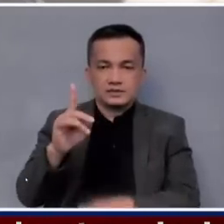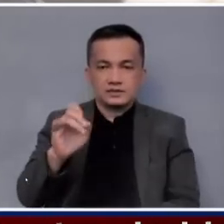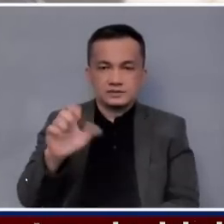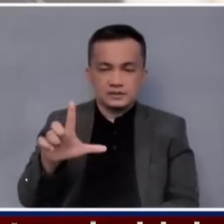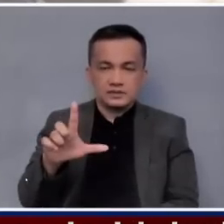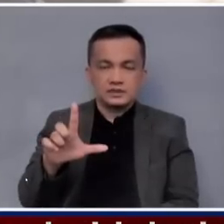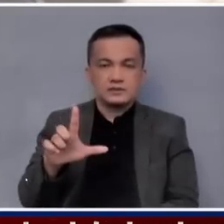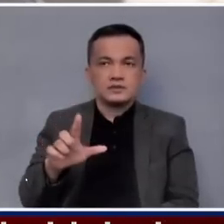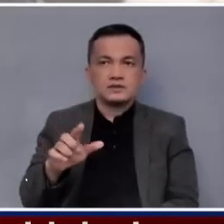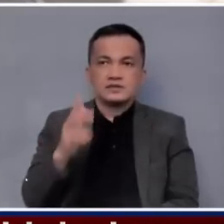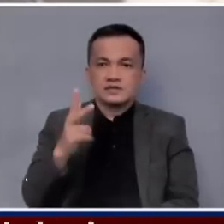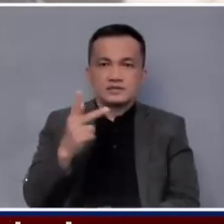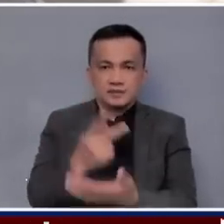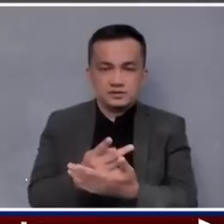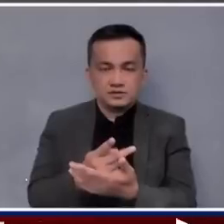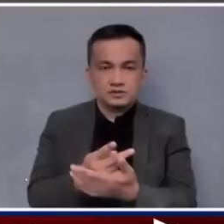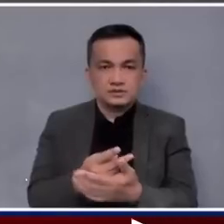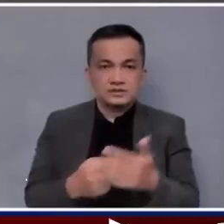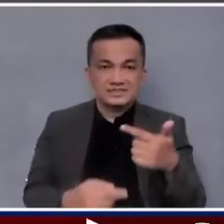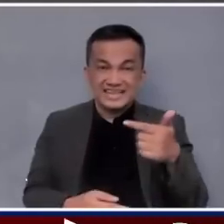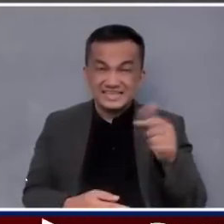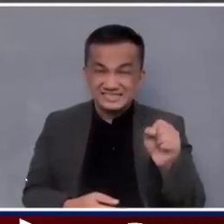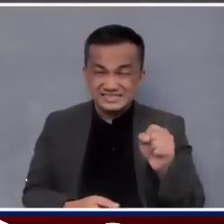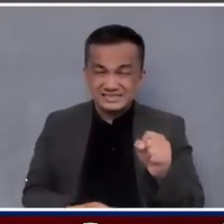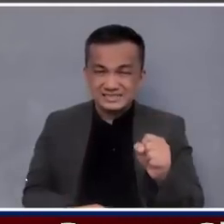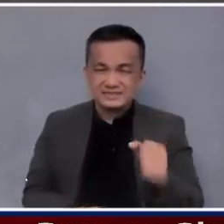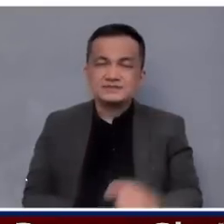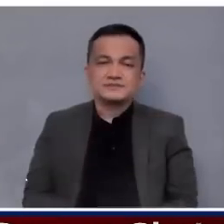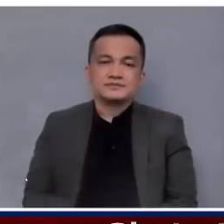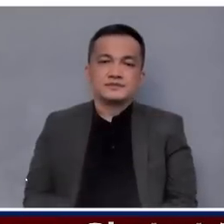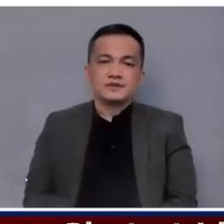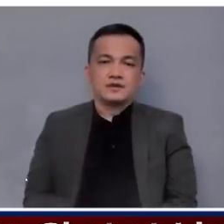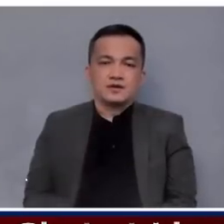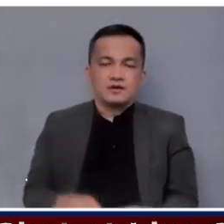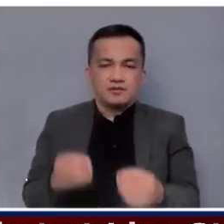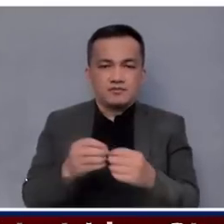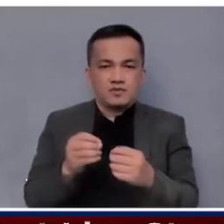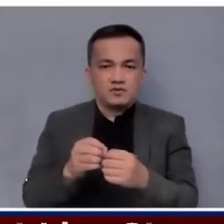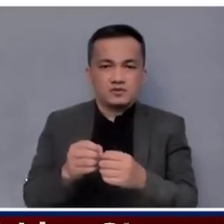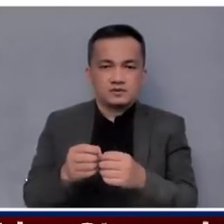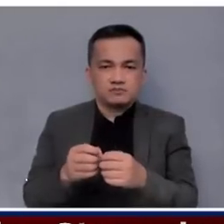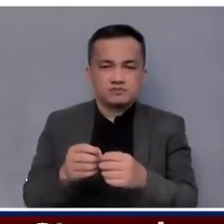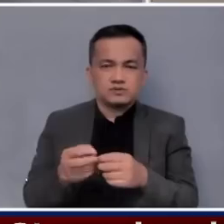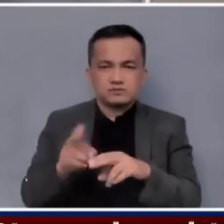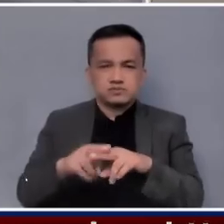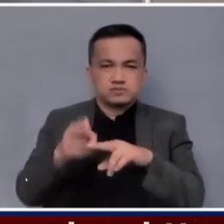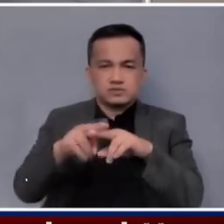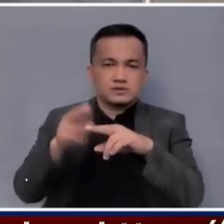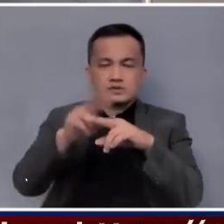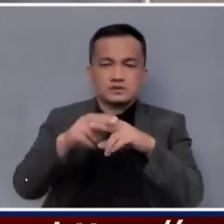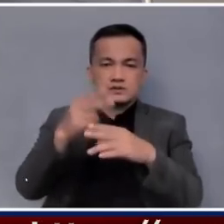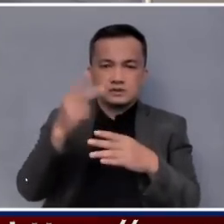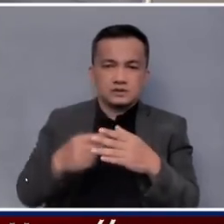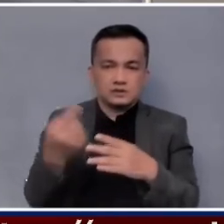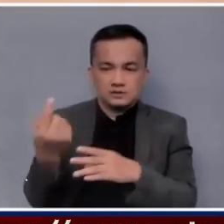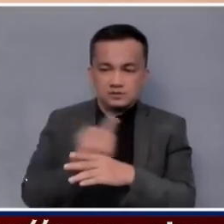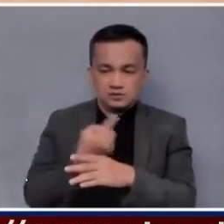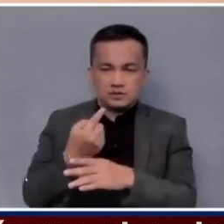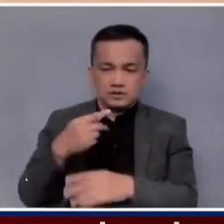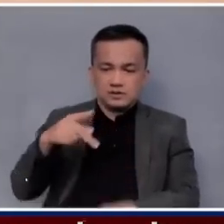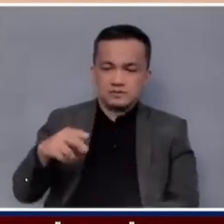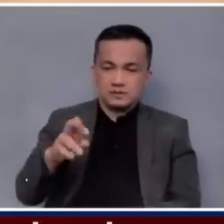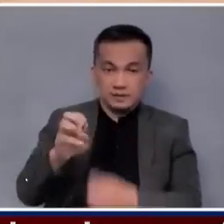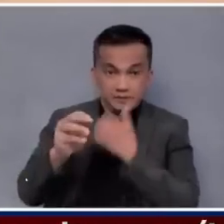halos 30 pesos naman sa gasolina. Lalo pang lumulobo ang price increase nito mga nakaraang linggo dahil sa premium